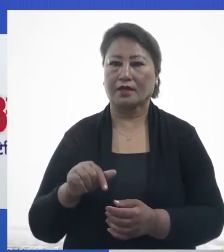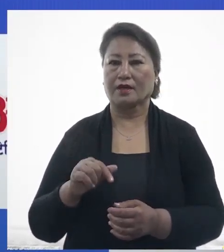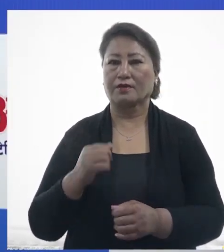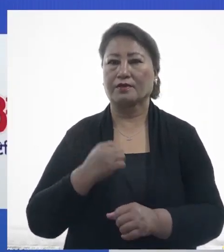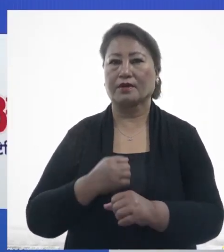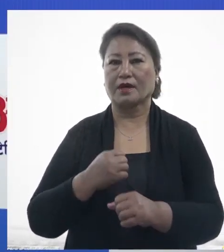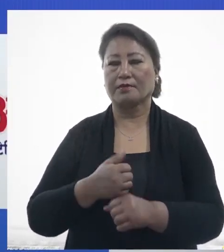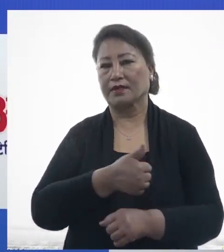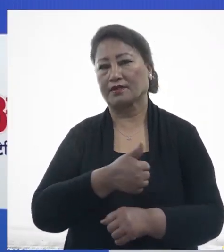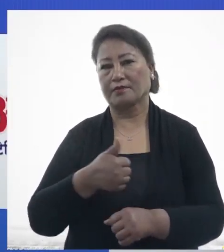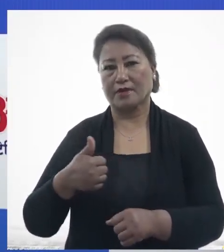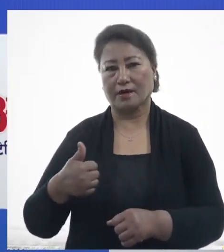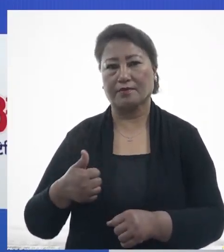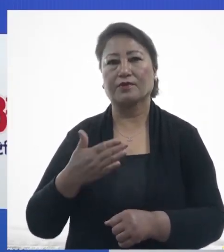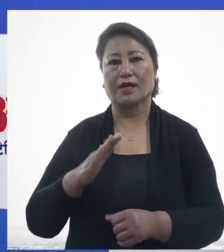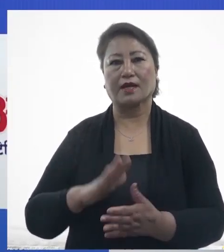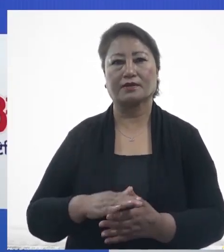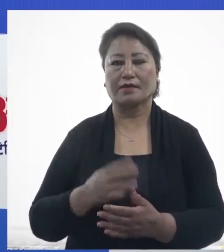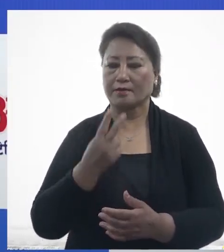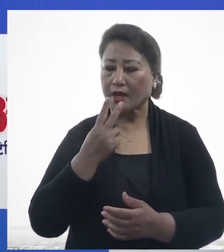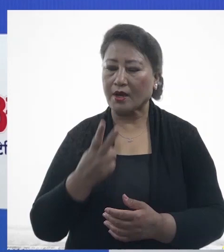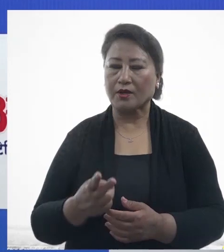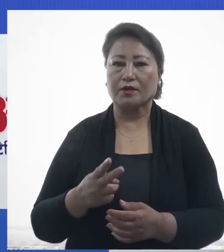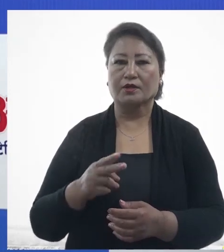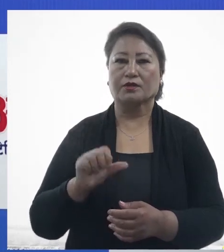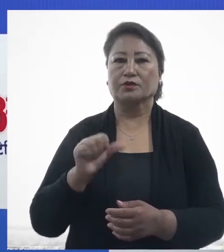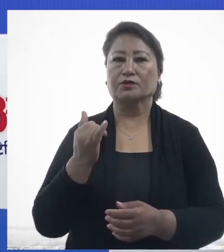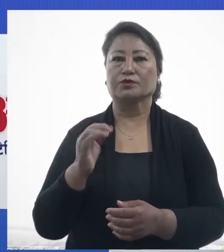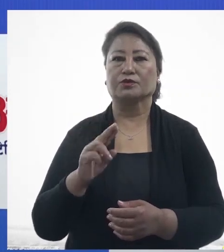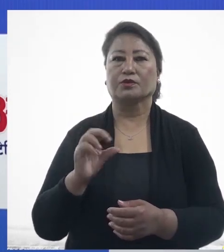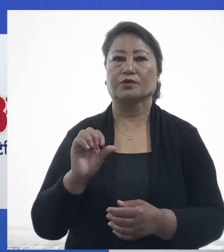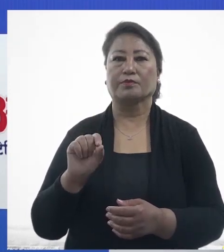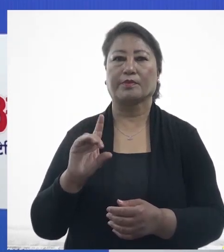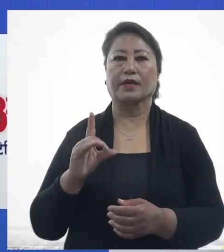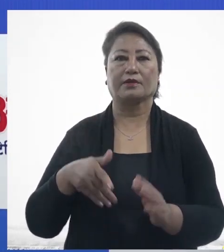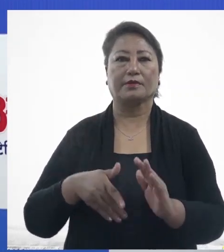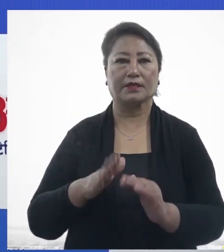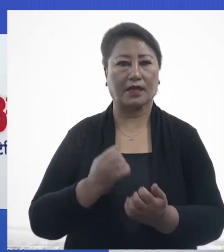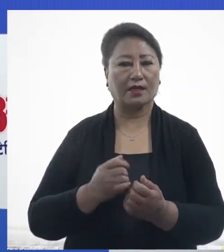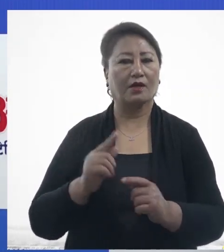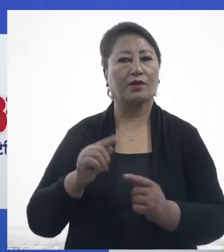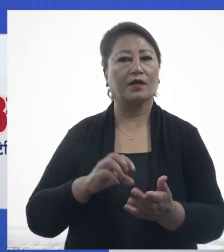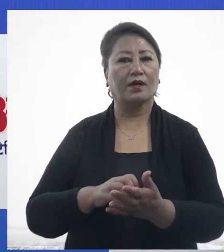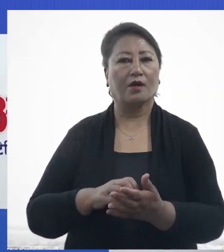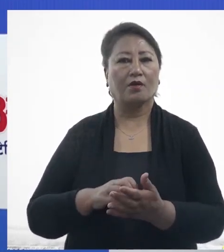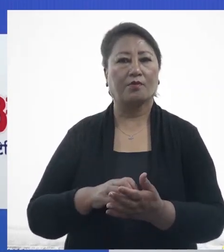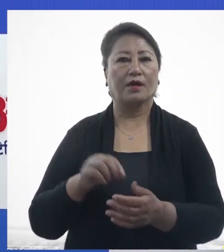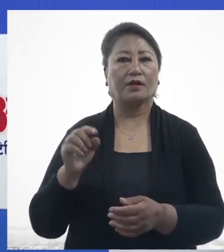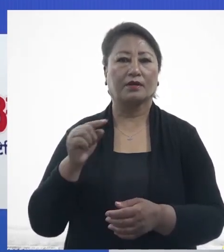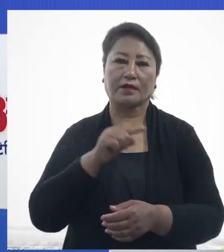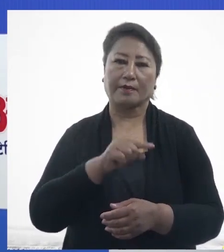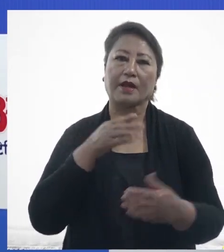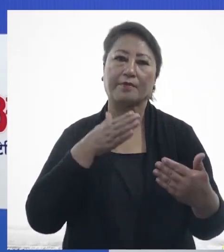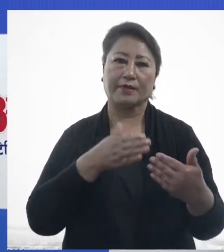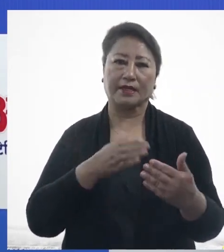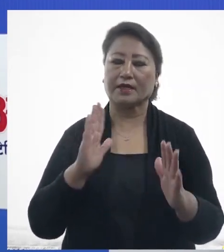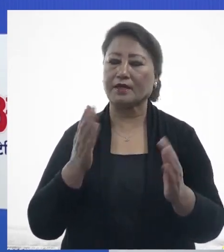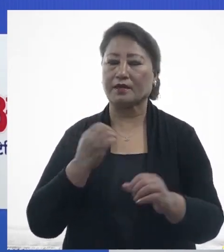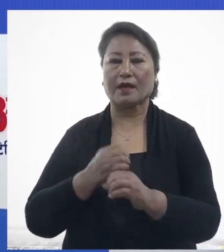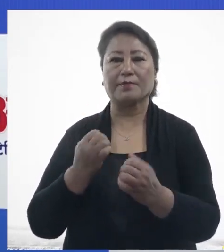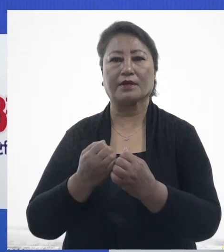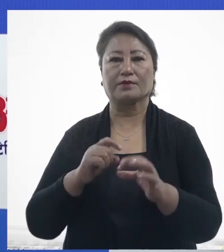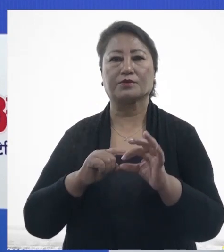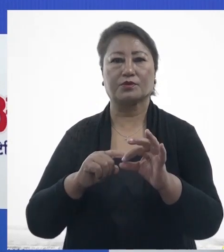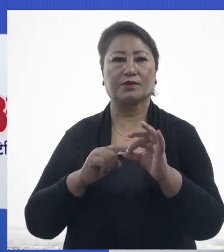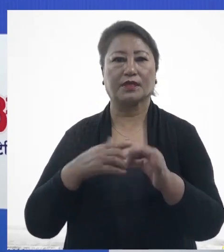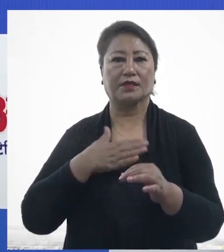कामप्रति एकदम प्रभावित छु कि, म हेर्छु कहिलेकाहीँ त्यहाँ जोरपाटीभित्र छिर्दाखेरि होइन, कुनै दिन म गोकर्ण सरलाई भेटेर के गराउनु भएको छ भनेर सोध्न नपाए